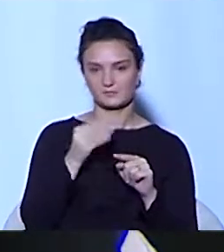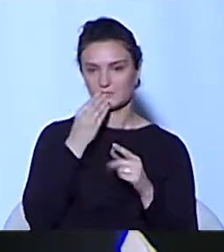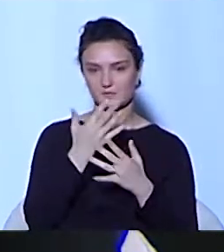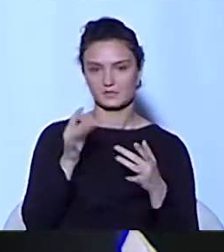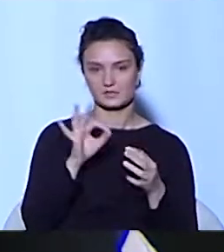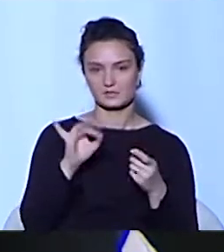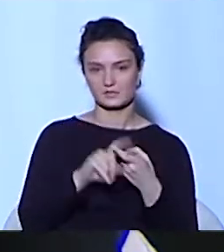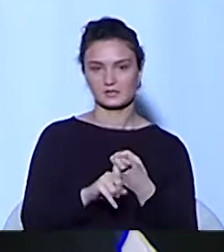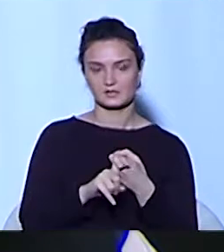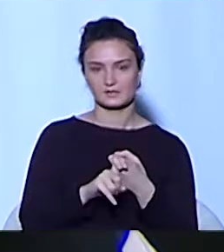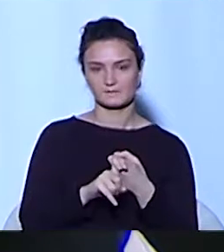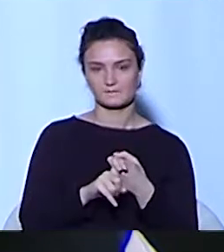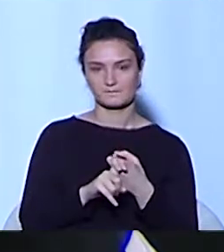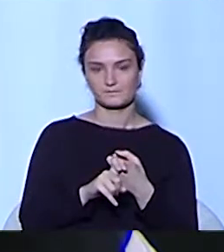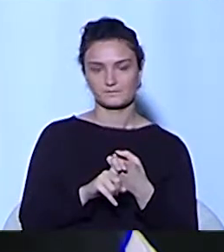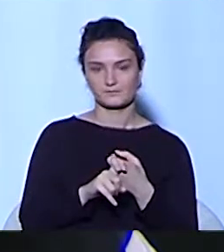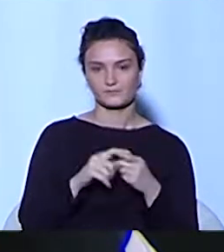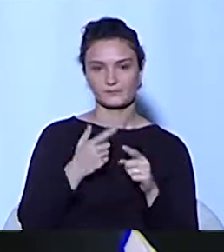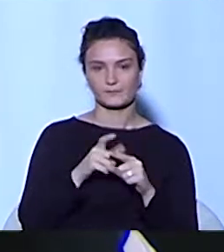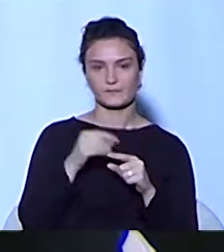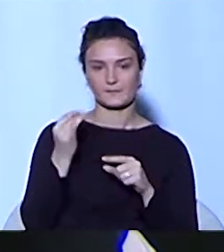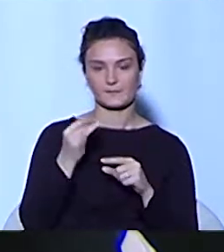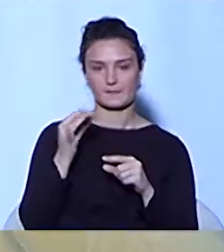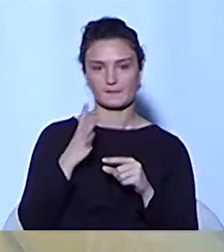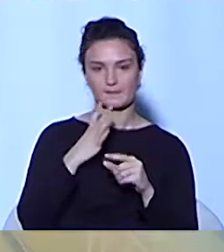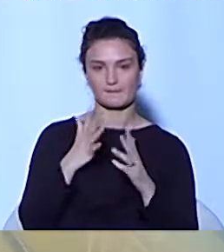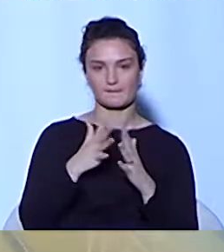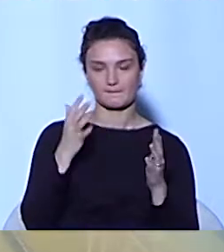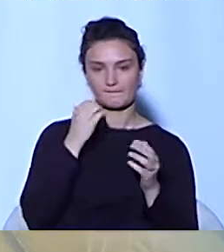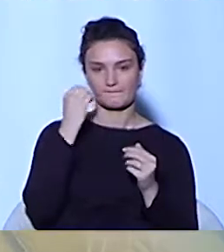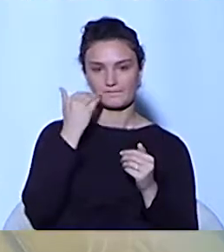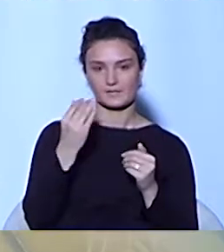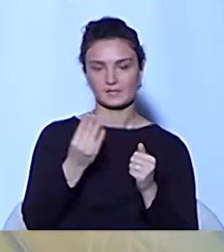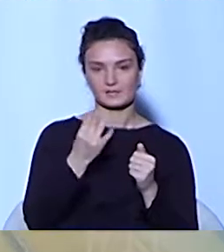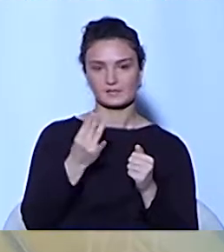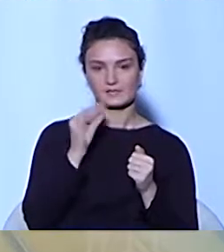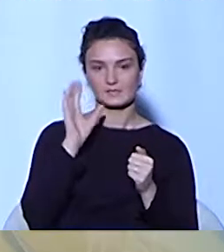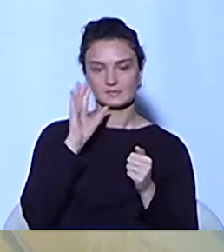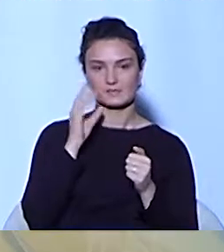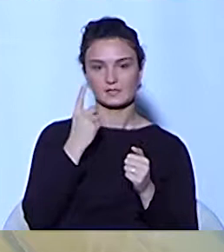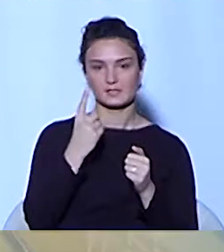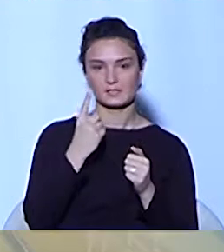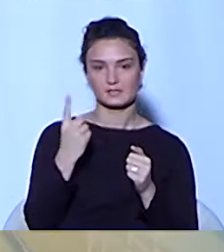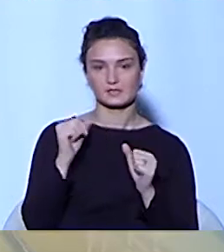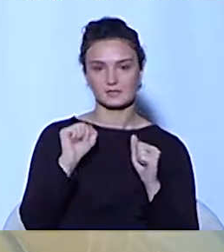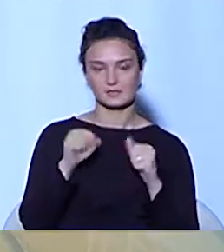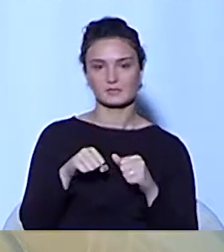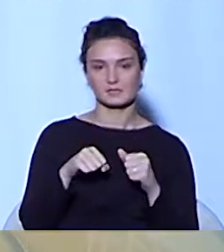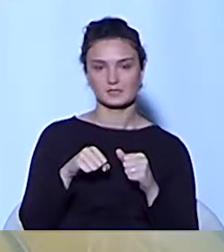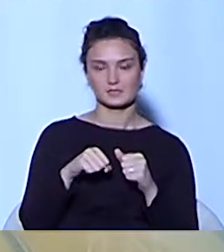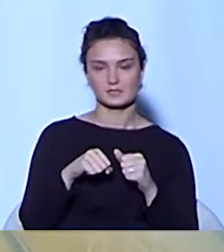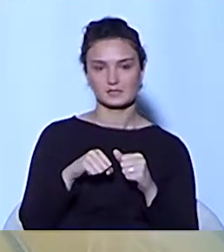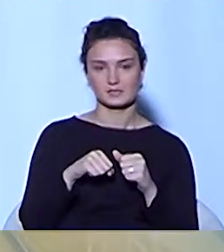Კვებასთან დაკავშირებით. დიახ, რამე ხომ არ არის საინტერესო იყო? დიდი მადლობა, დიდი ინტერესით გისმენდით. ერთადერთი შემიძლია,